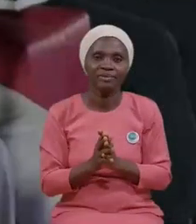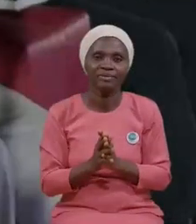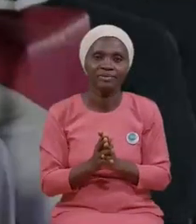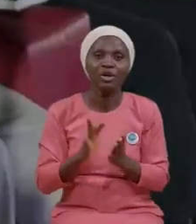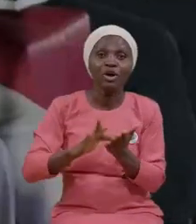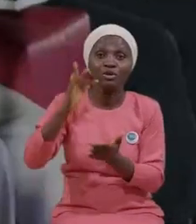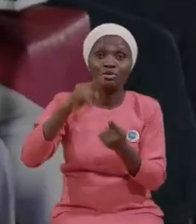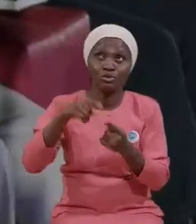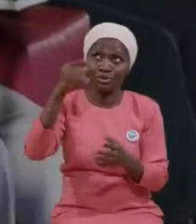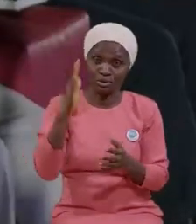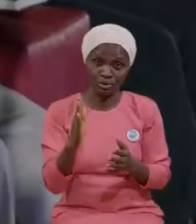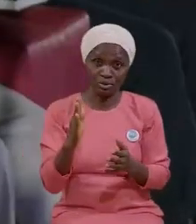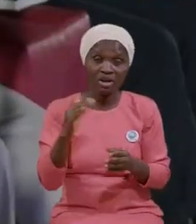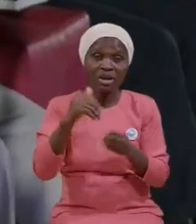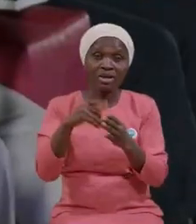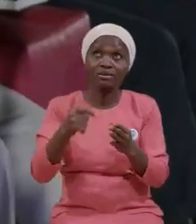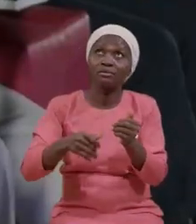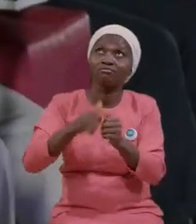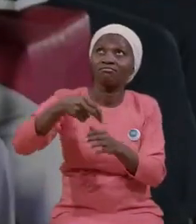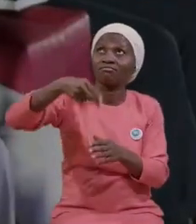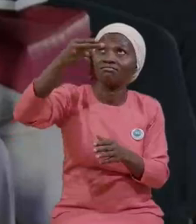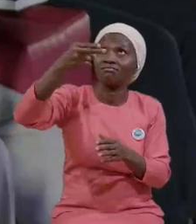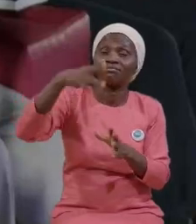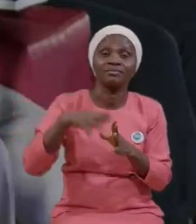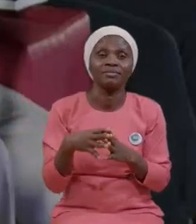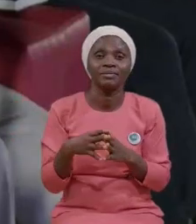Gloire à Dieu dans les lieux très hauts.